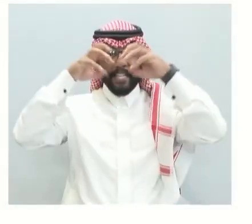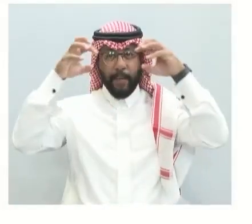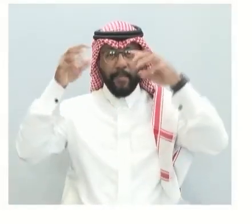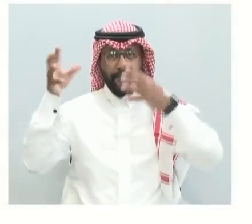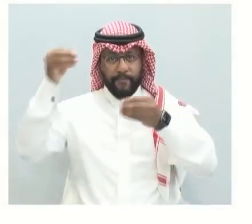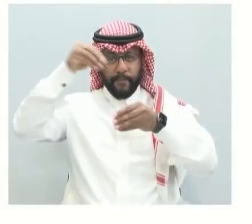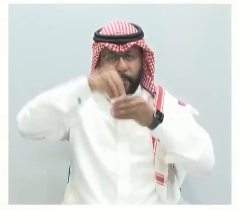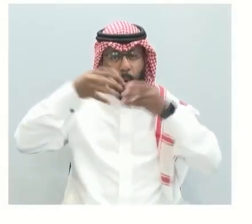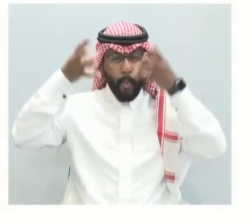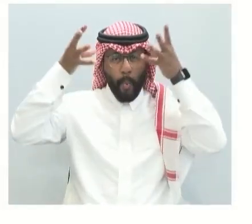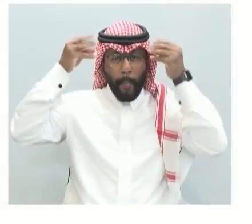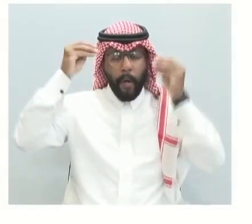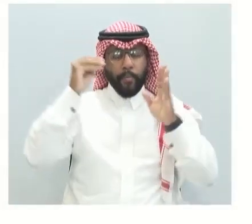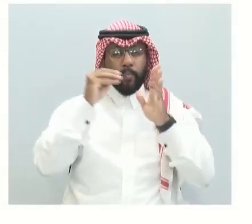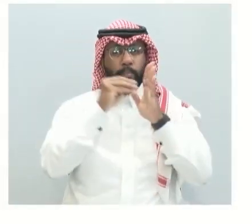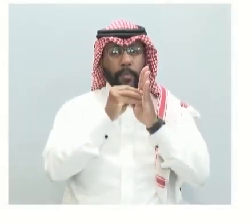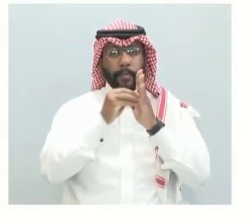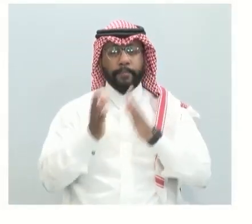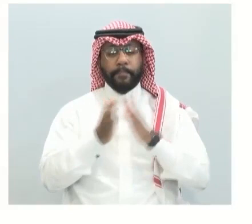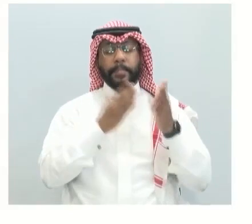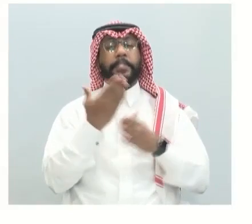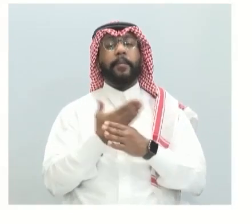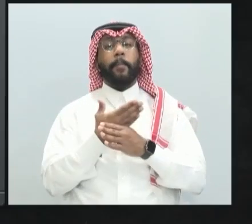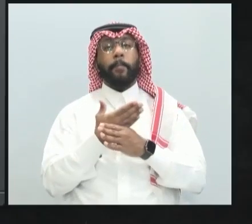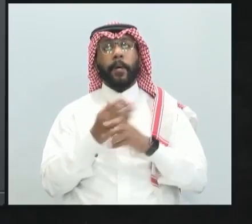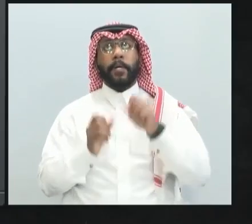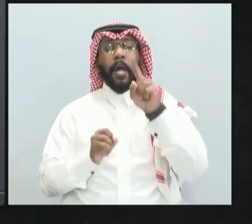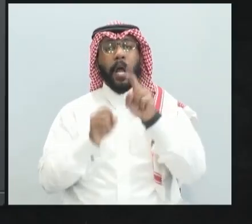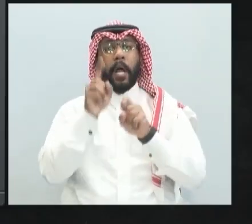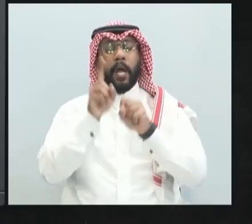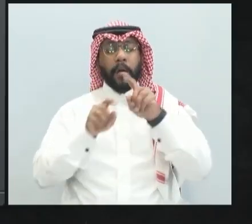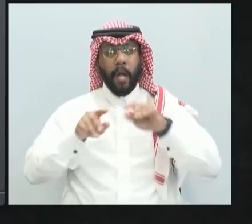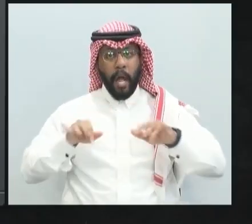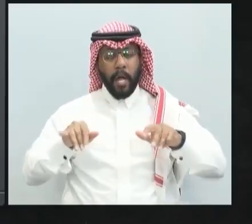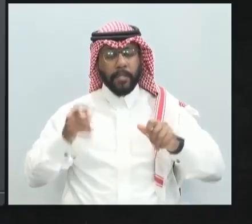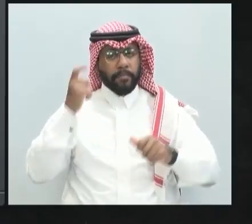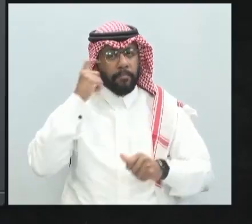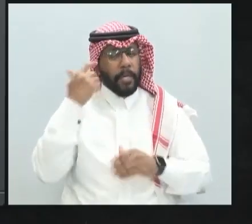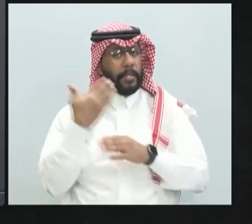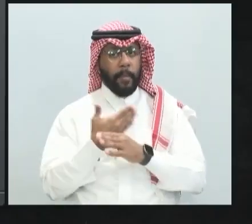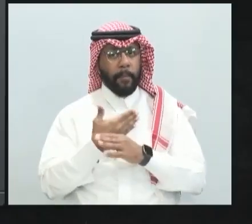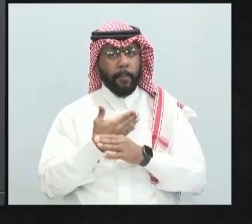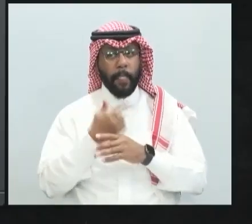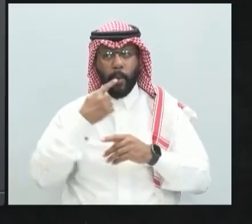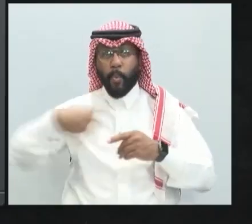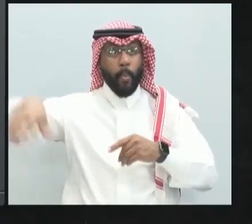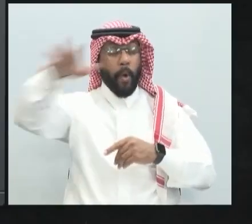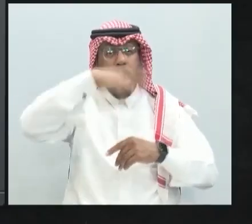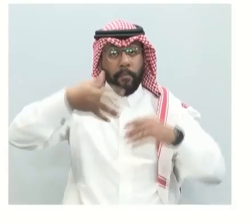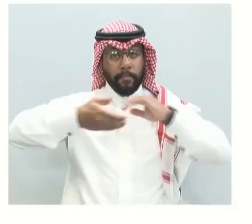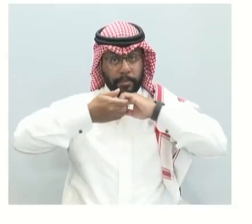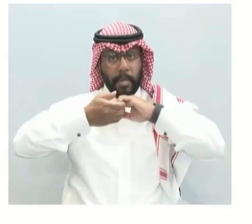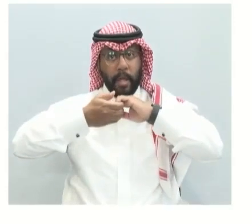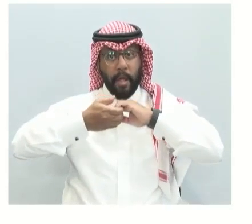لماذا نستخدم شبكات الحاسب احسنتم نستخدمها عاده اما للتحدث مع اصدقائنا الذين